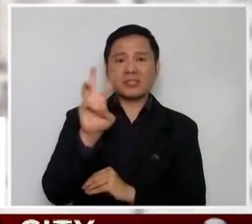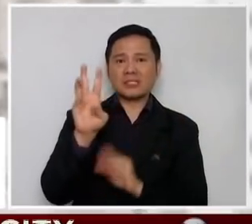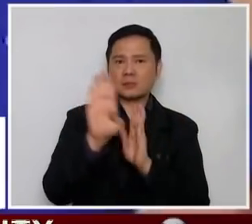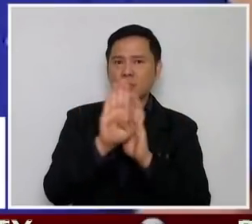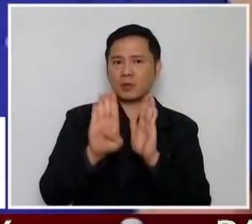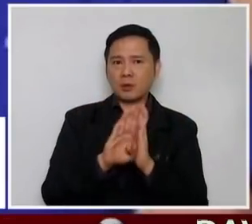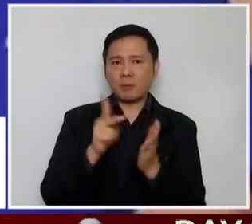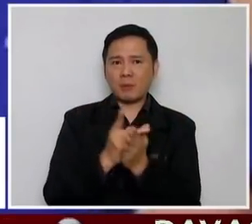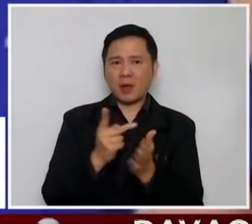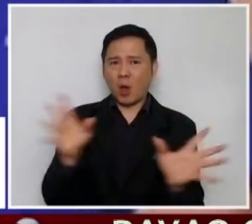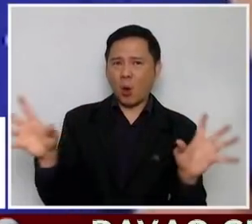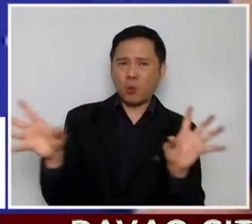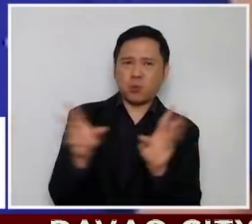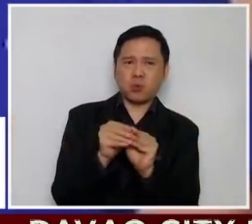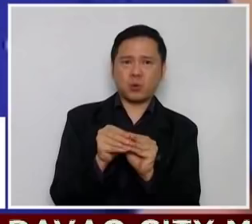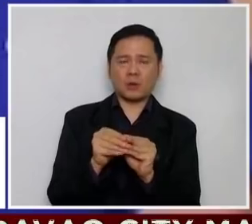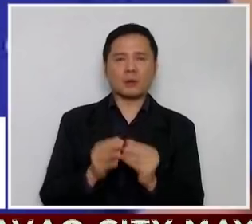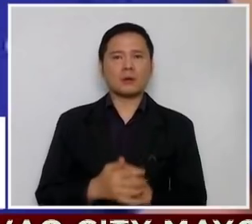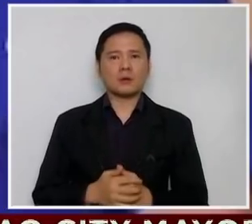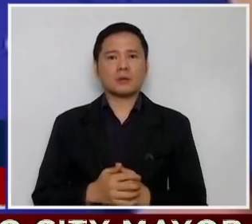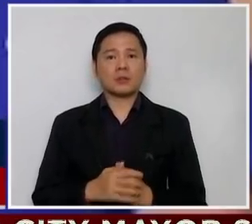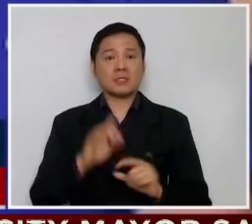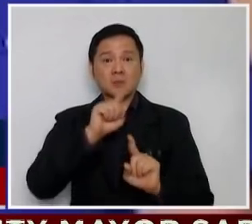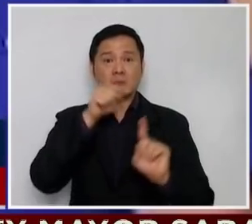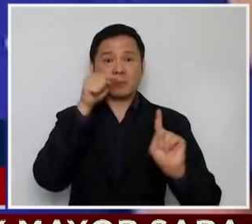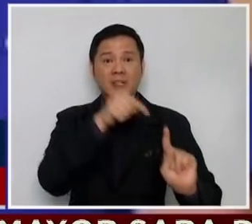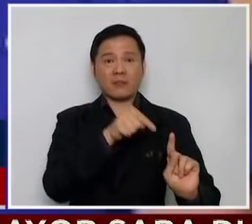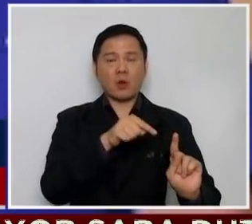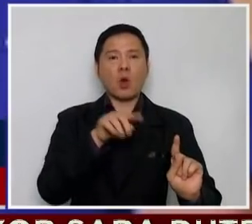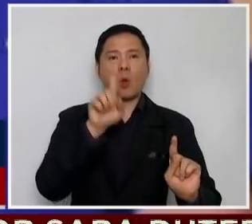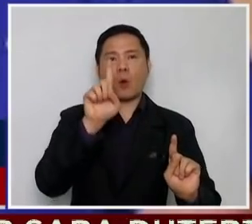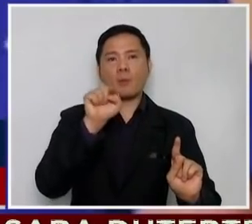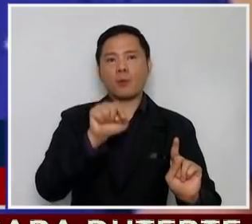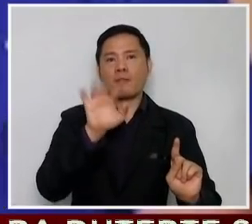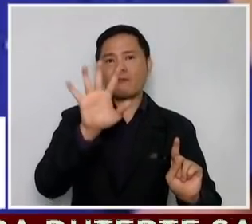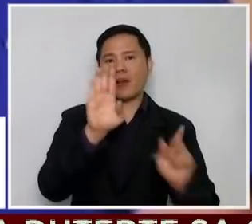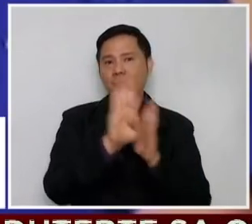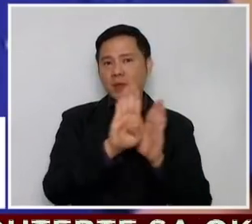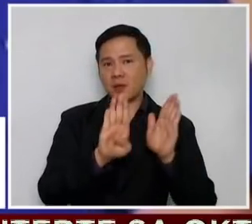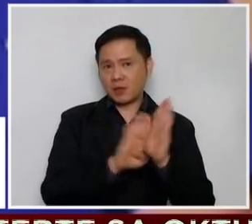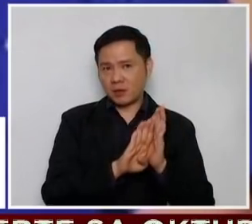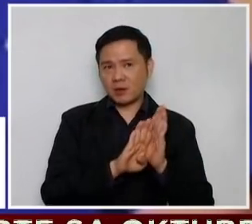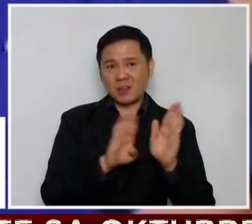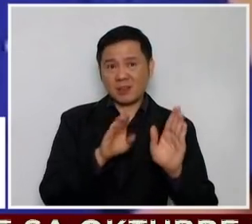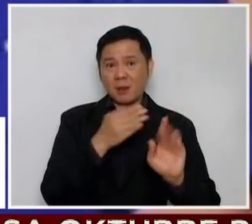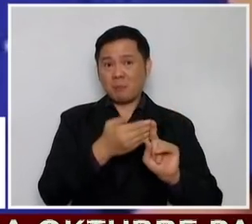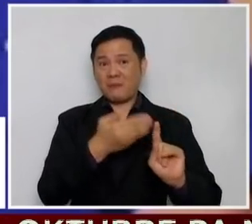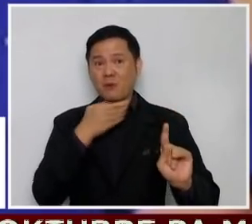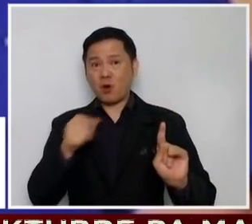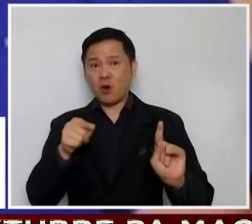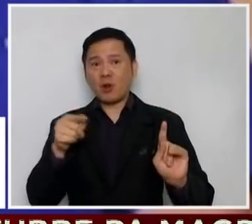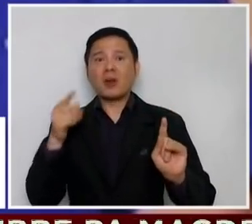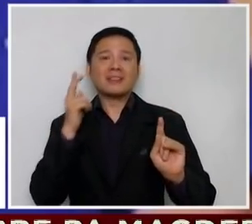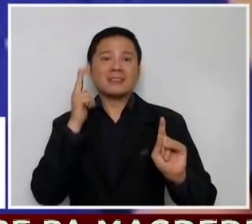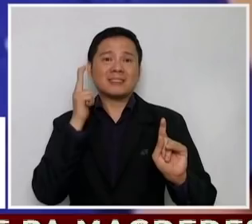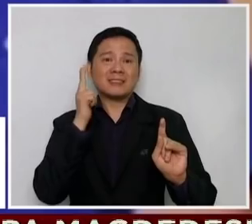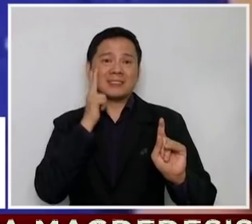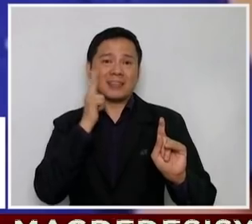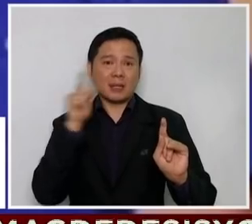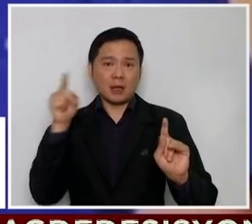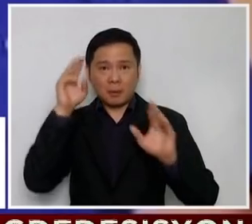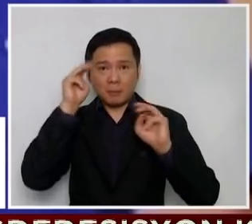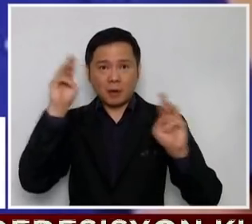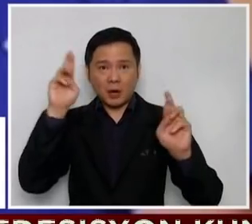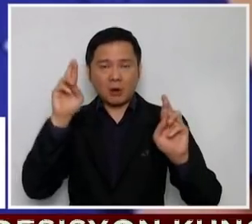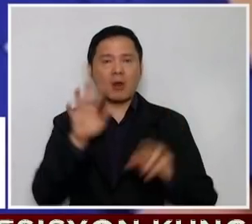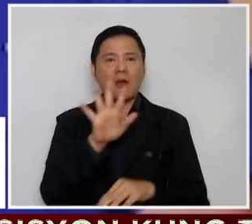pesos. Specifically, 1.5 billion pesos nung mayor pa lang si Duterte sa Davao City, habang